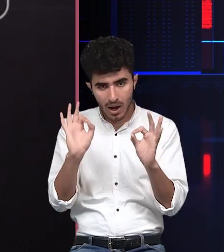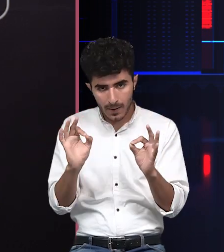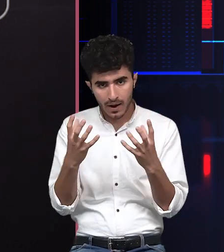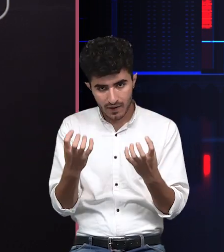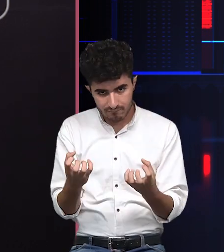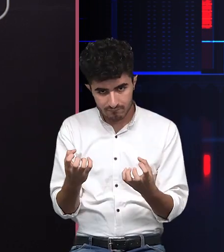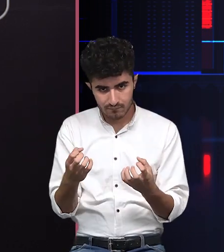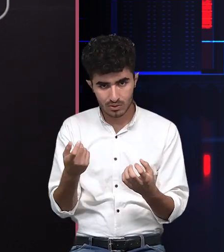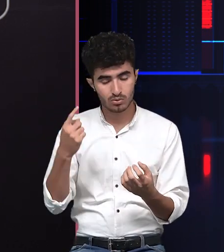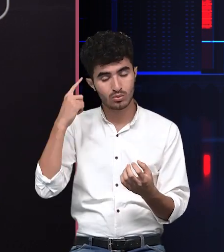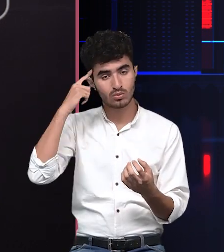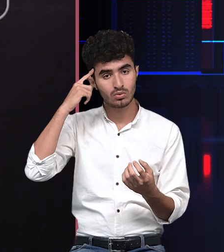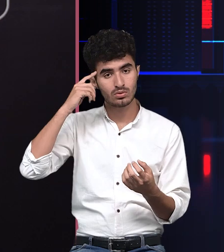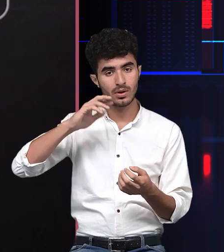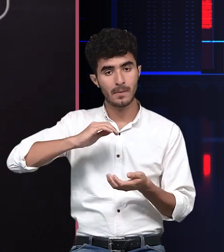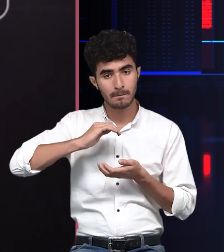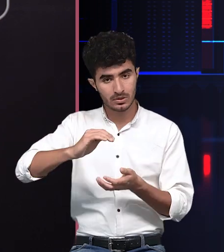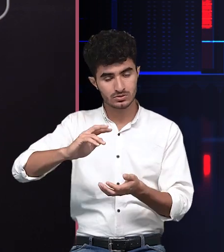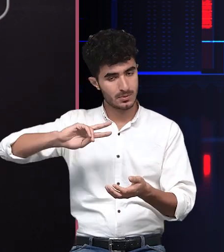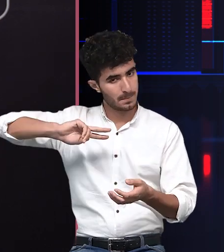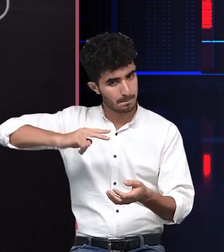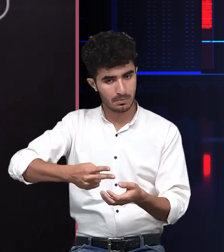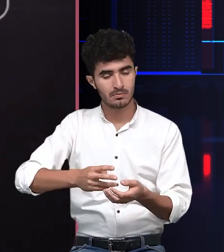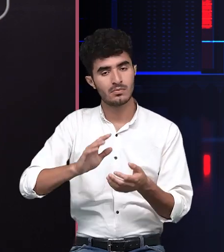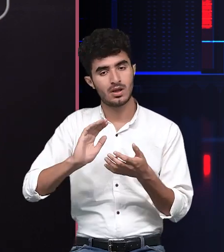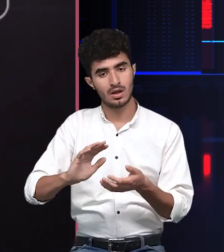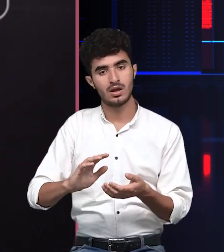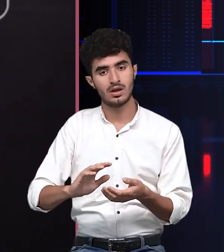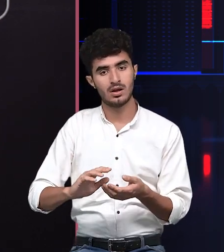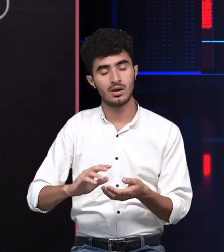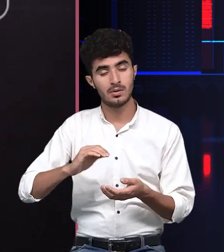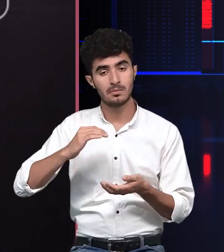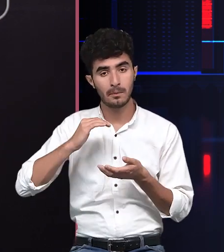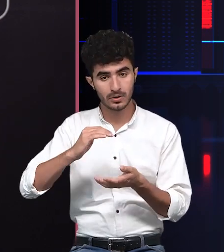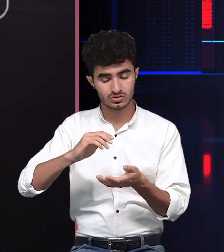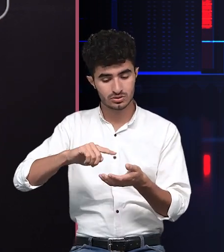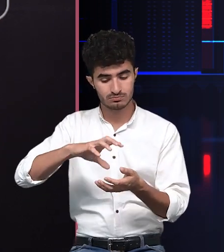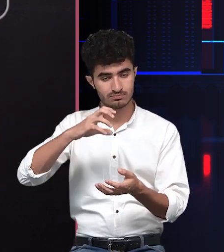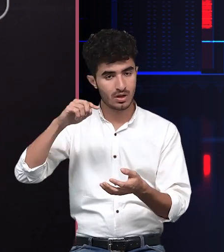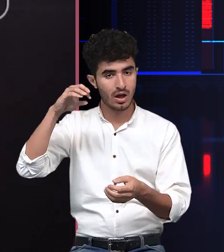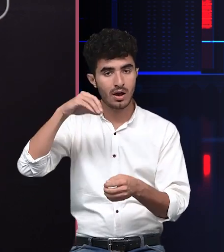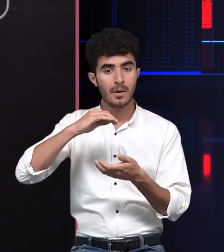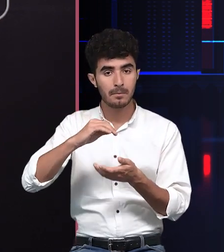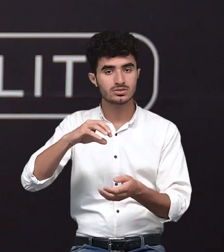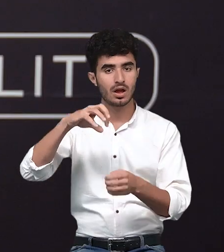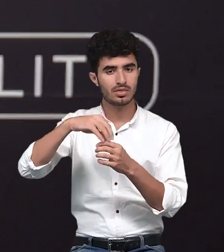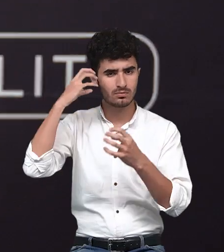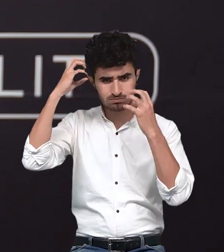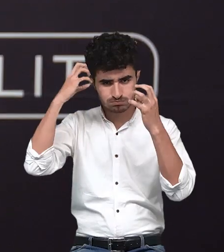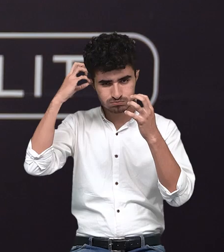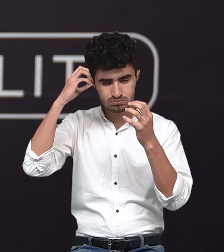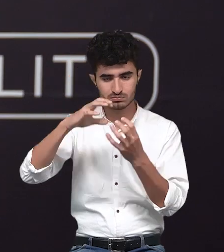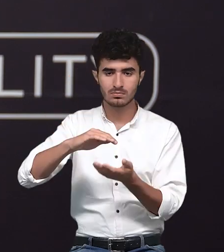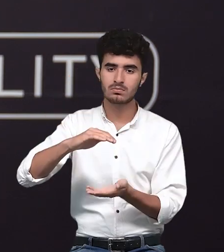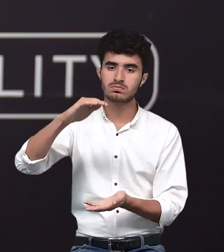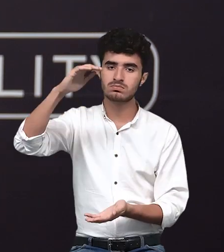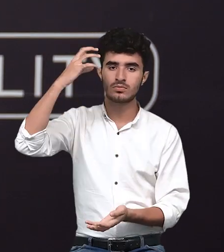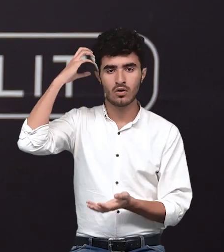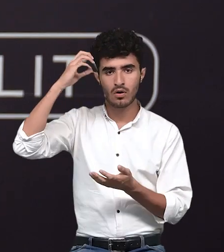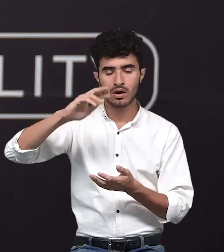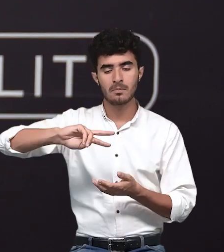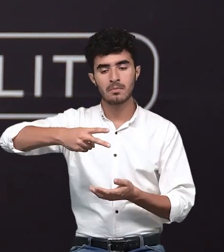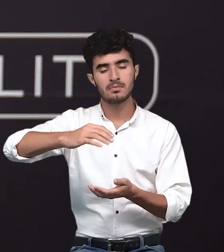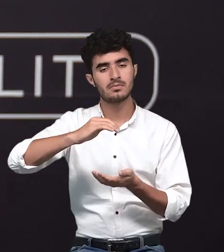بیہیویئر بن جاتا ہے جو ہمارے DNA کو بھی ایک اسپیشل شیپ دے دیتا ہے۔ ایڈورس جو ٹراماز